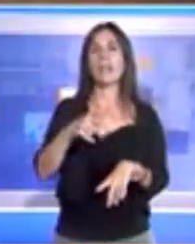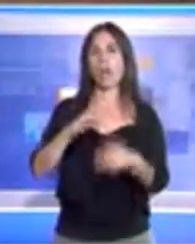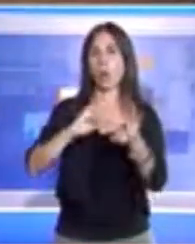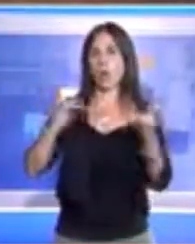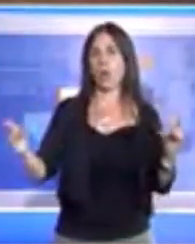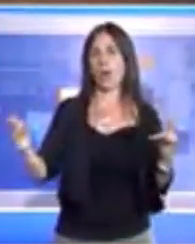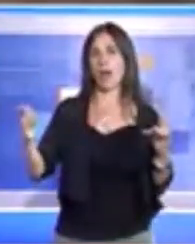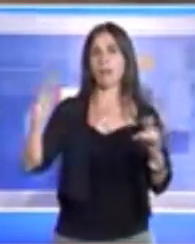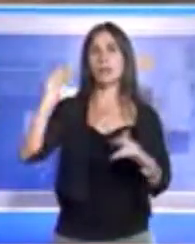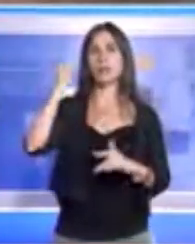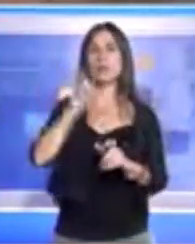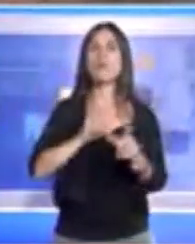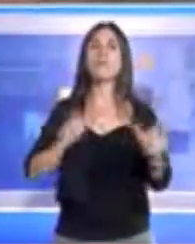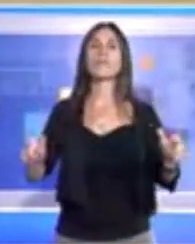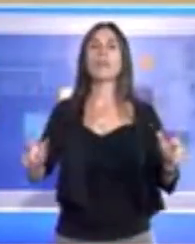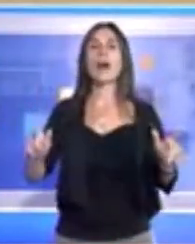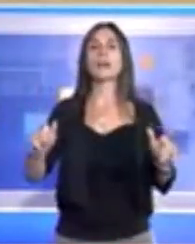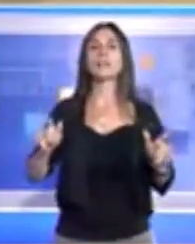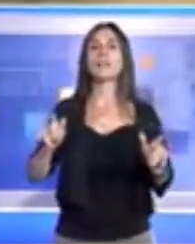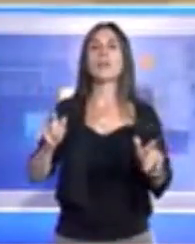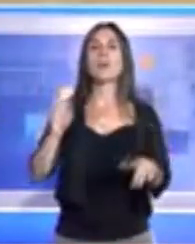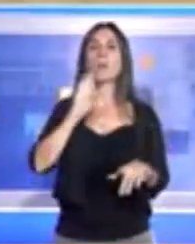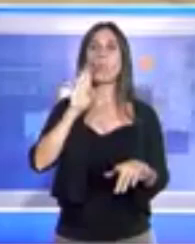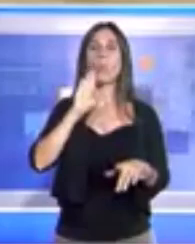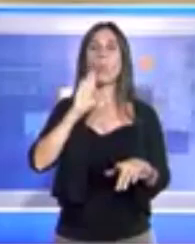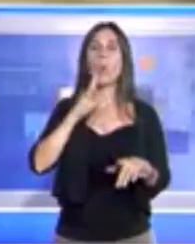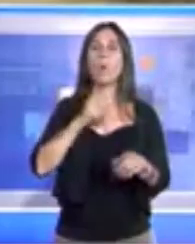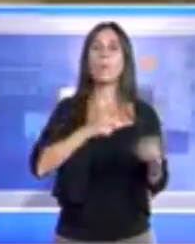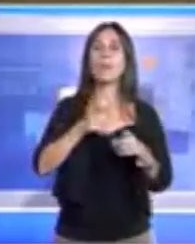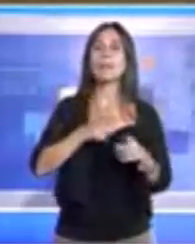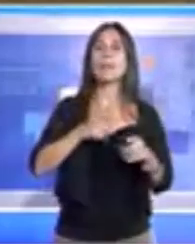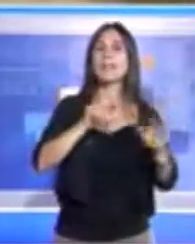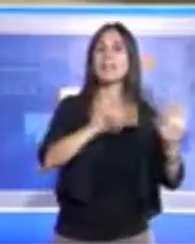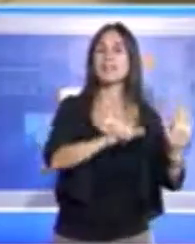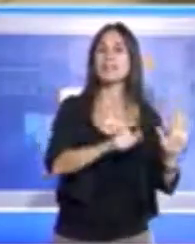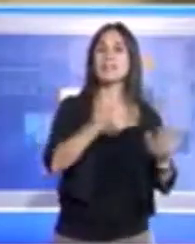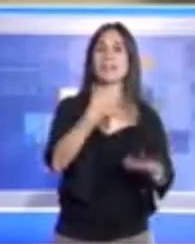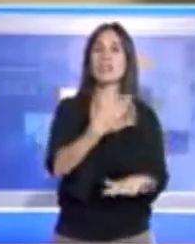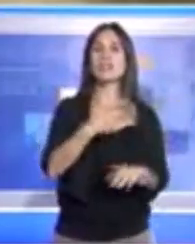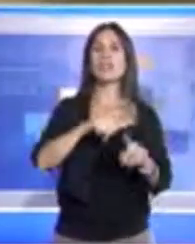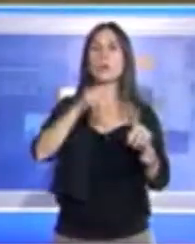truffati mediamente sono per lo più uomini di età compresa tra i 65 e i 70 anni